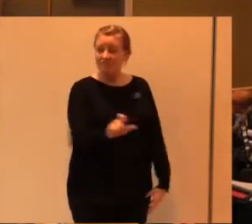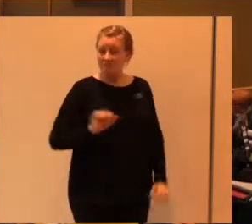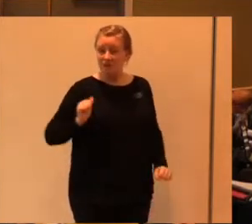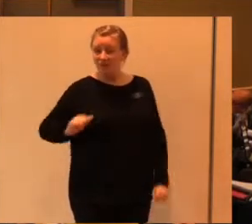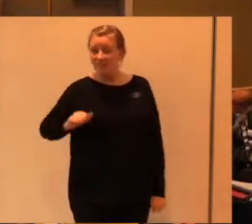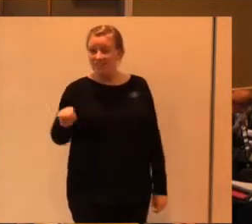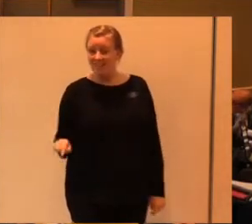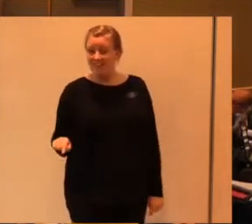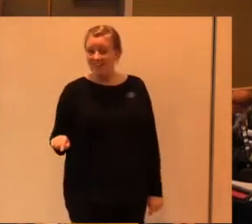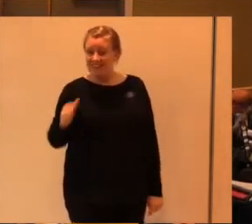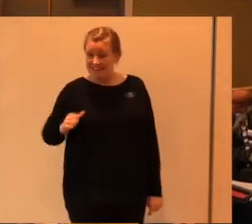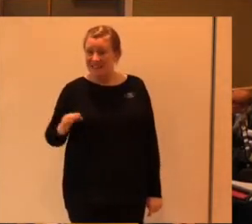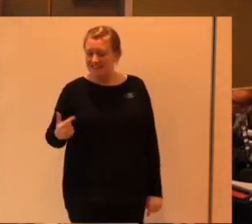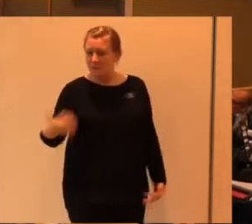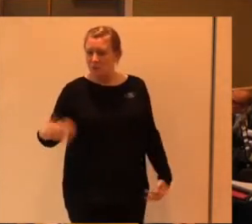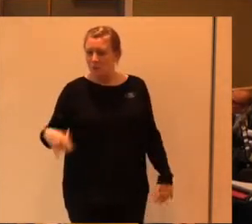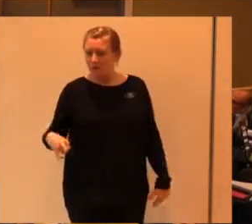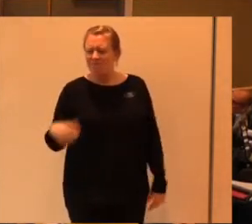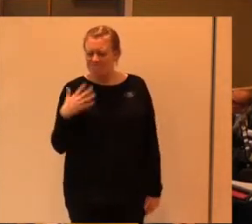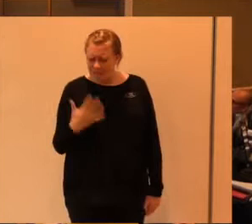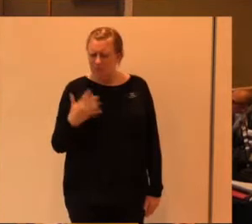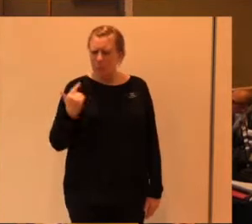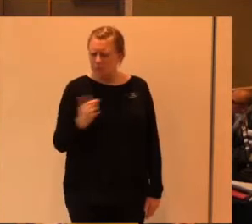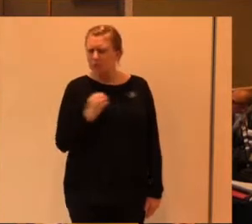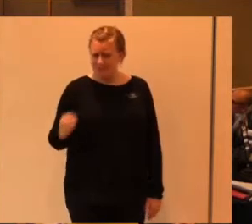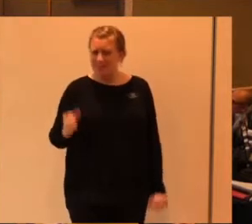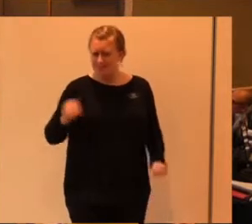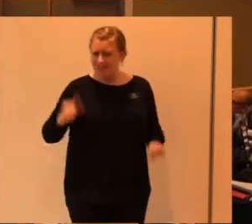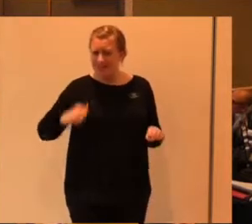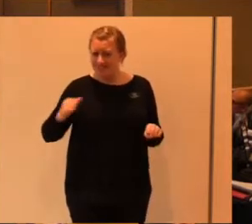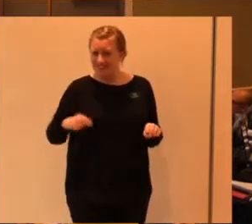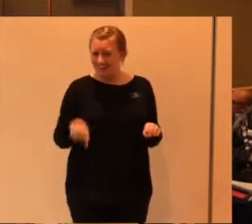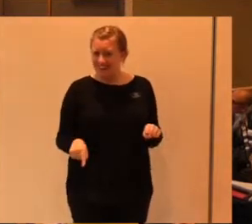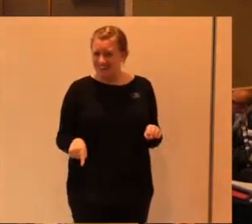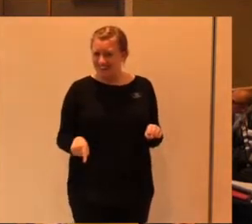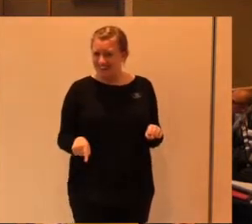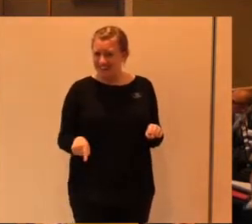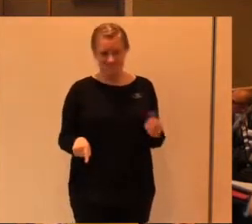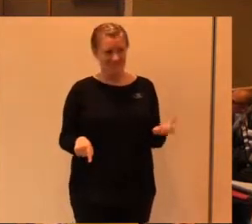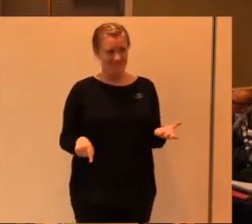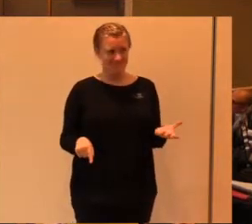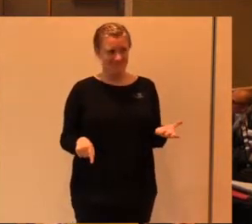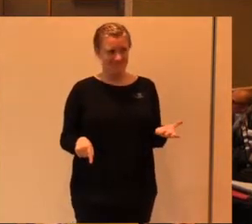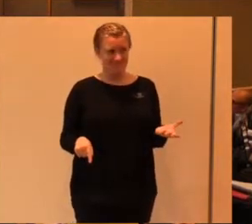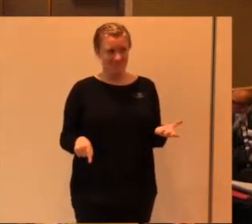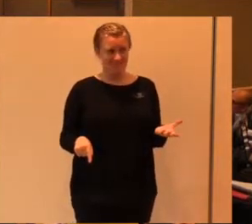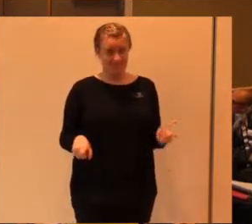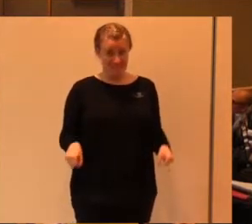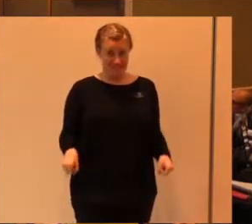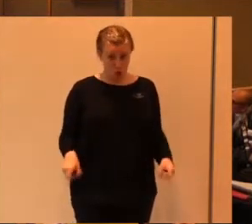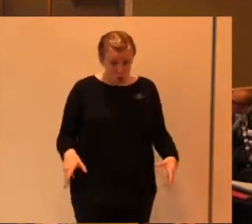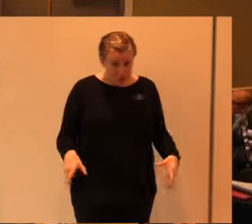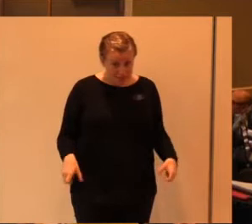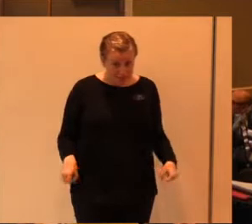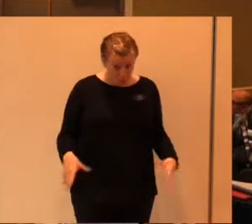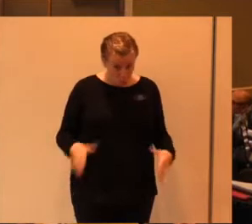av de här tillgänglighetsfunktionerna. Det var så många som 57%. Och då kan man ju inte längre ha en